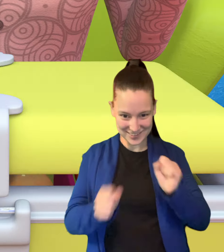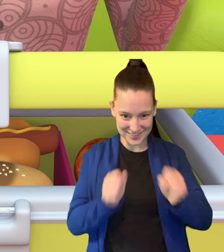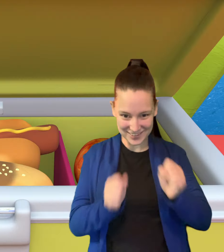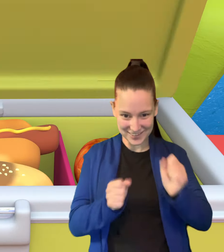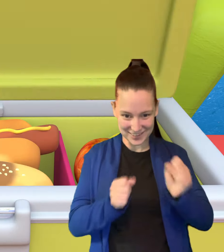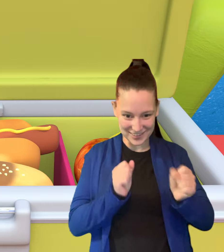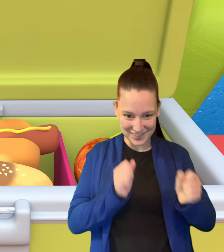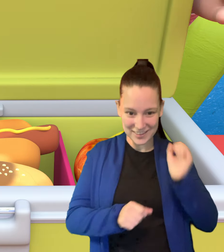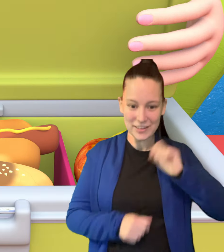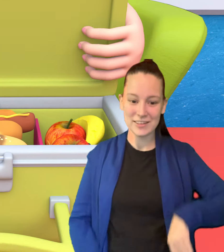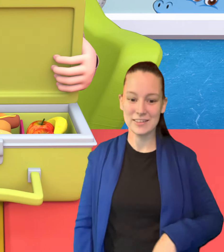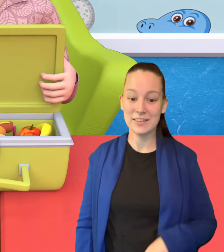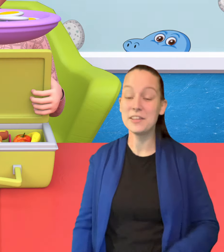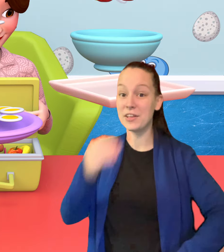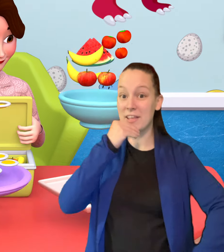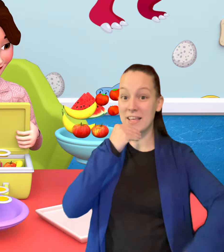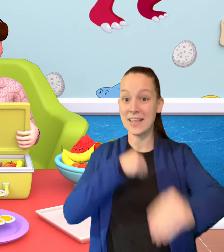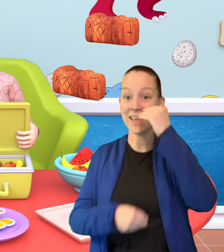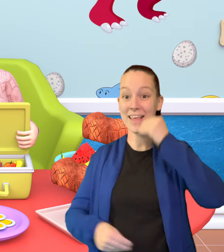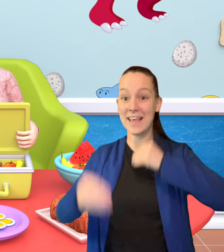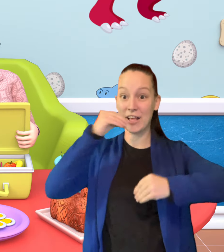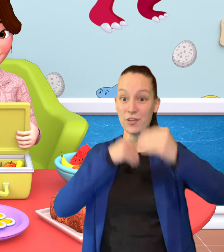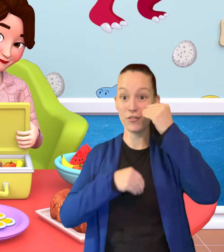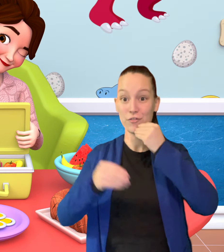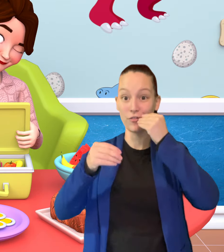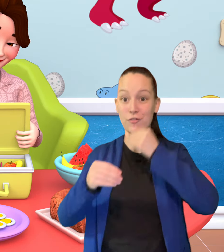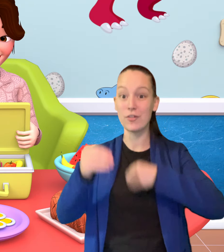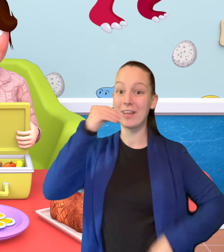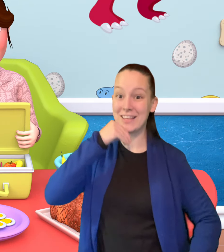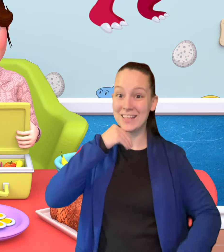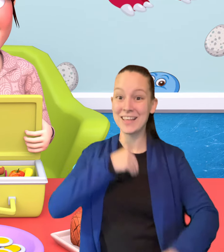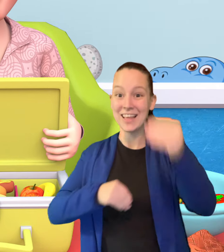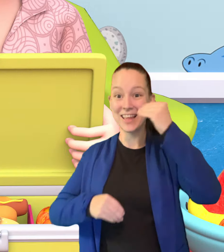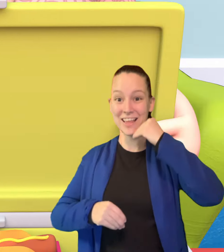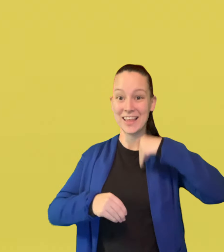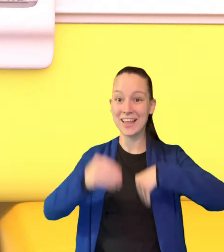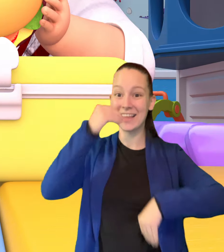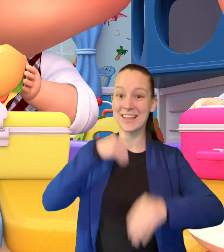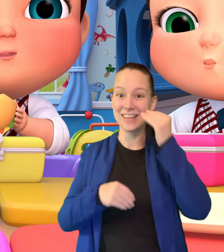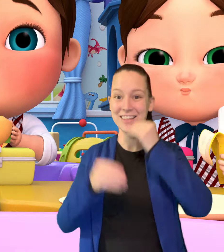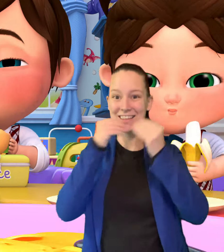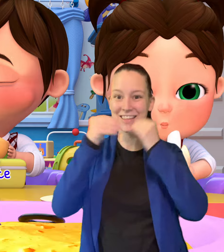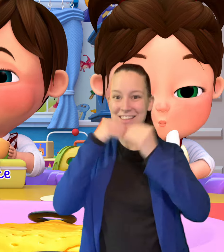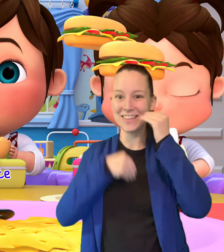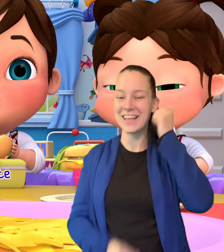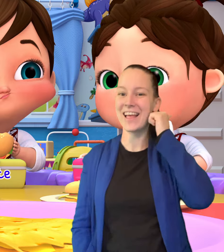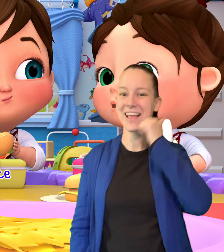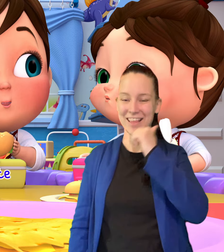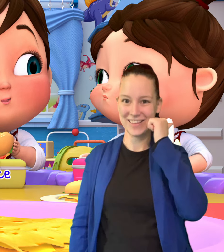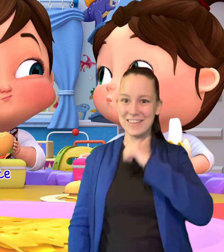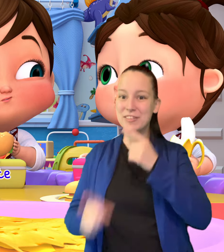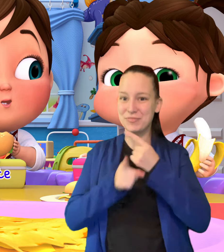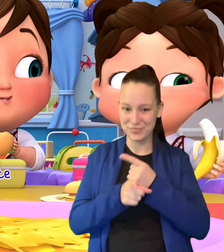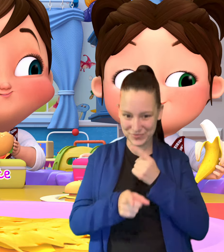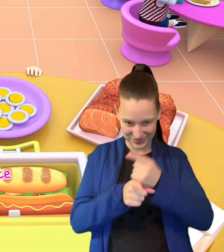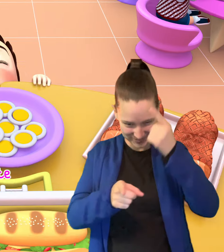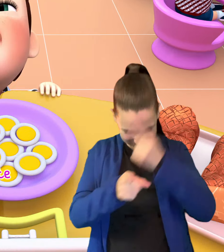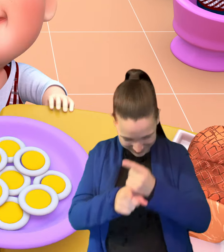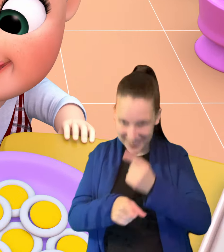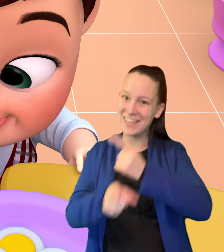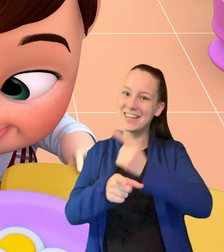ね飯を食べて毎日ねちゃんとちゃんと